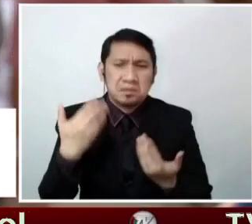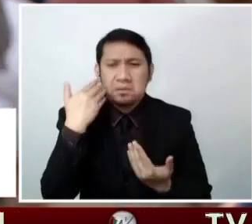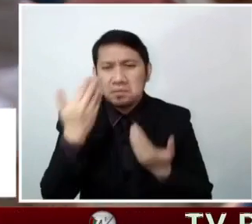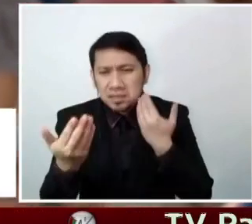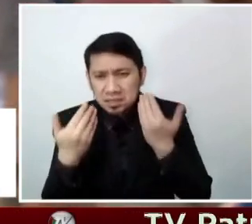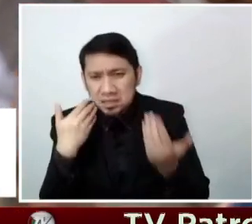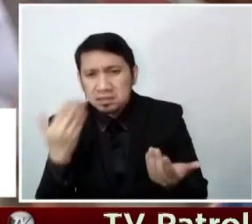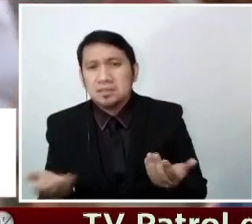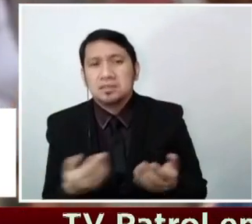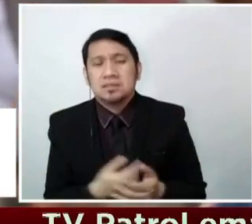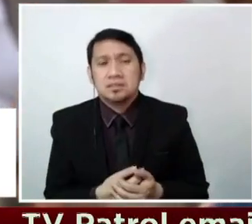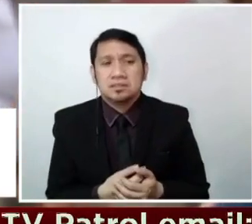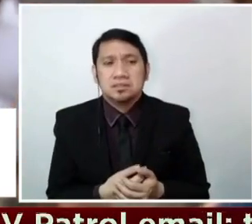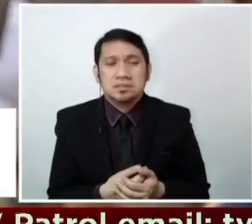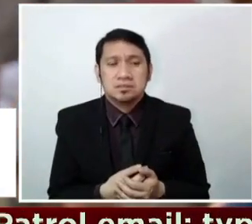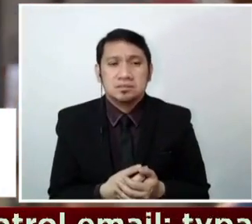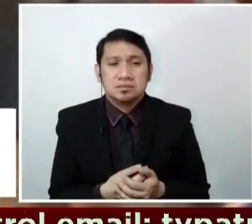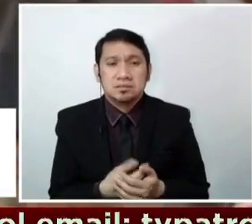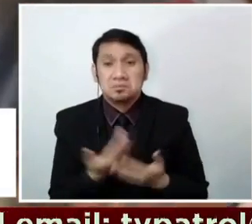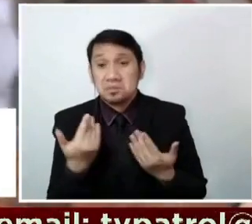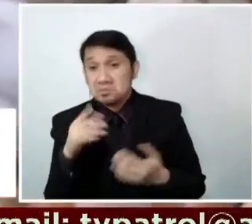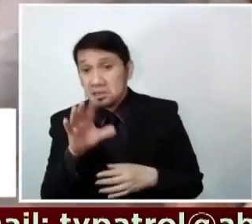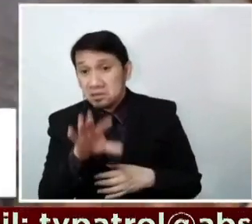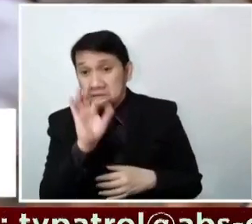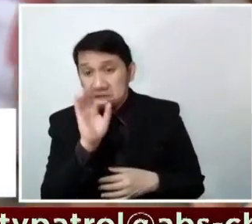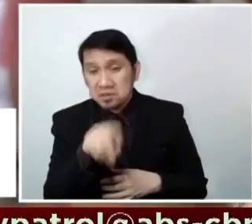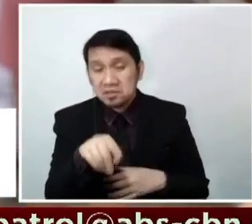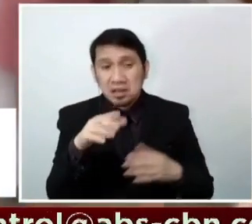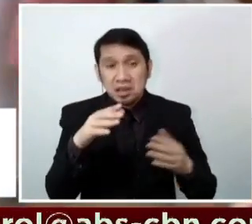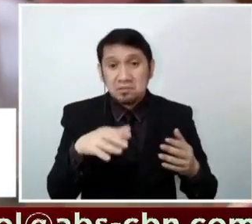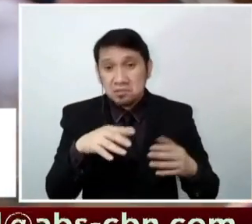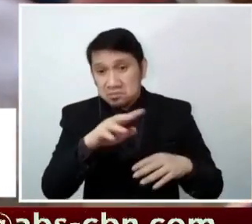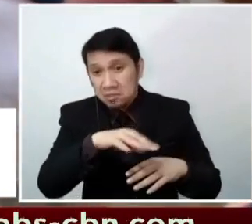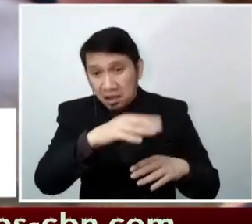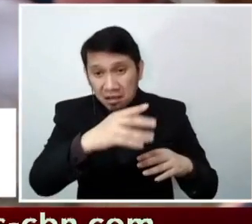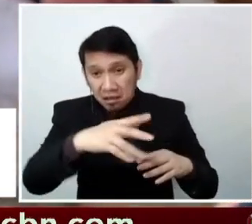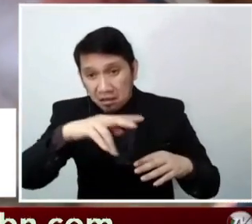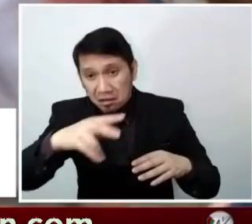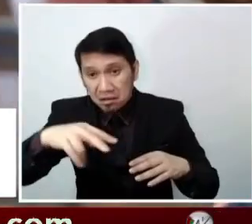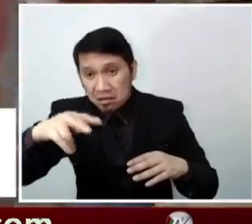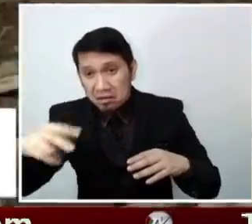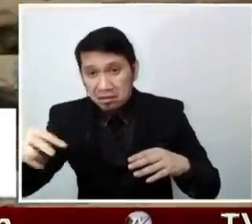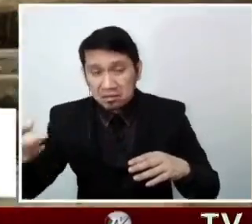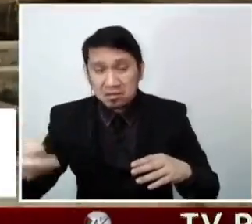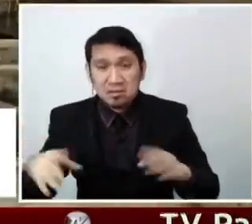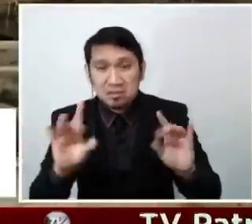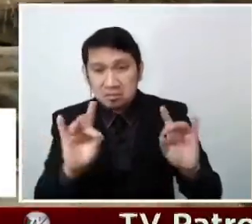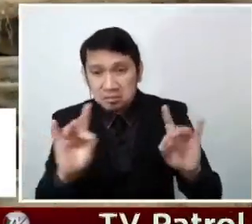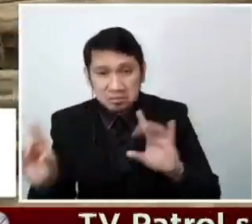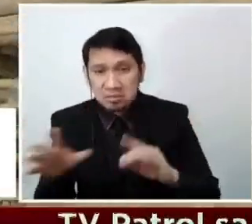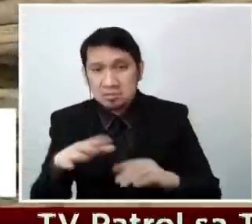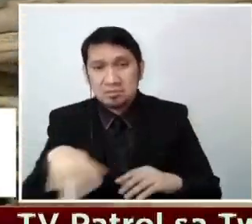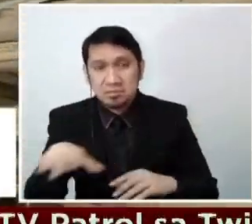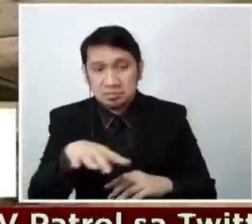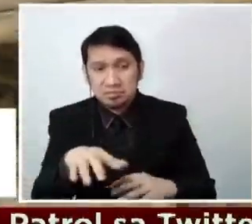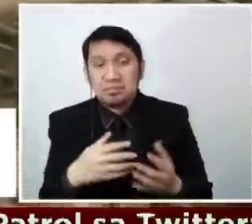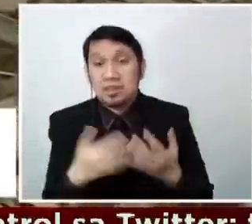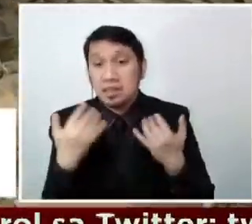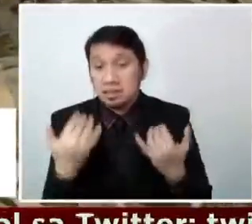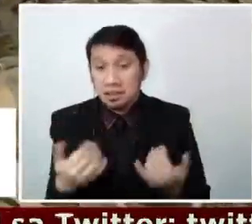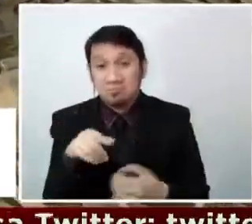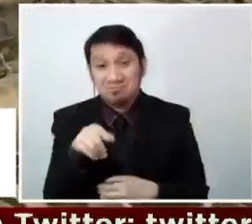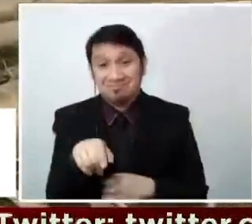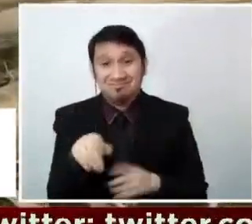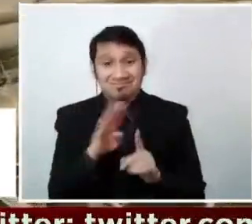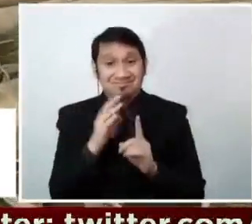Kaya nang rep na datnan na lang namin na nakalutang-lutang na sa putik. Karamihan sa mga taga Santa Maria